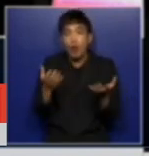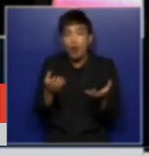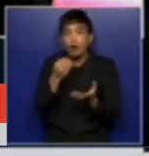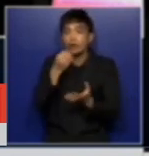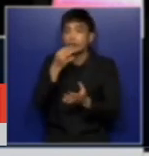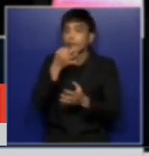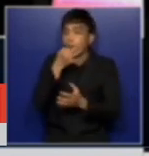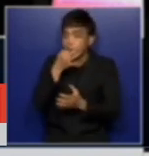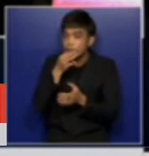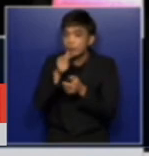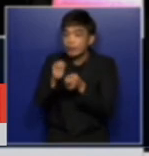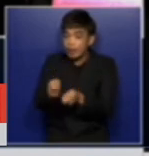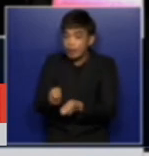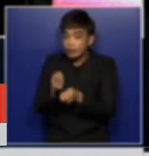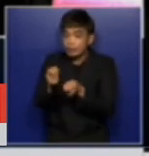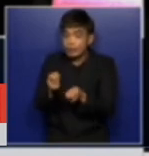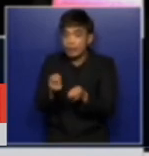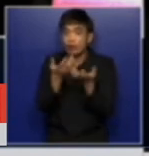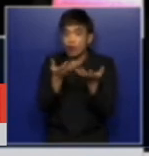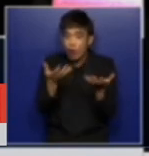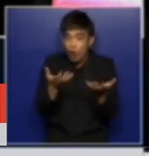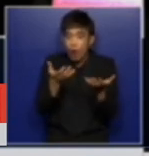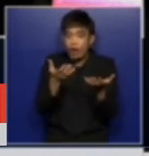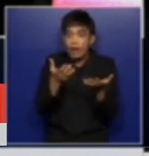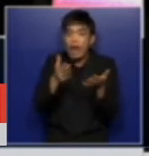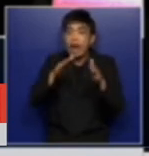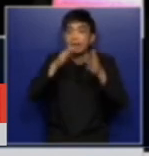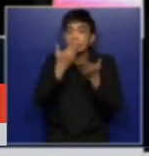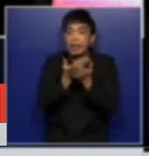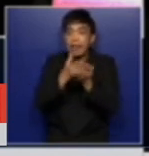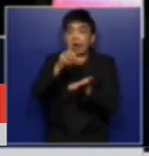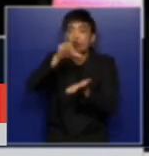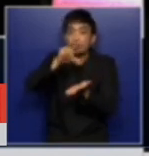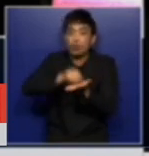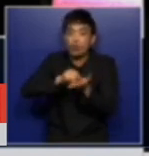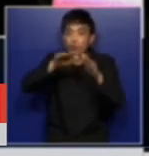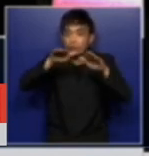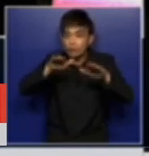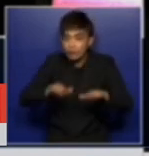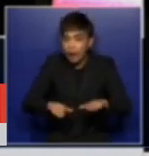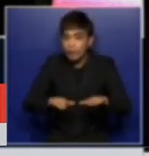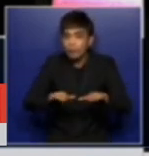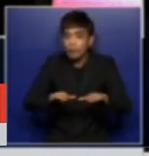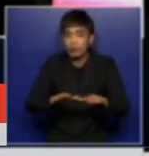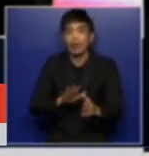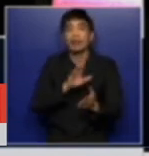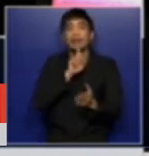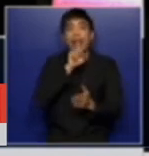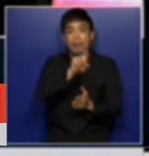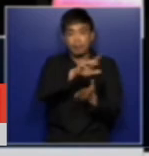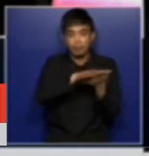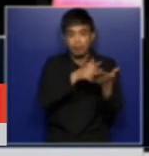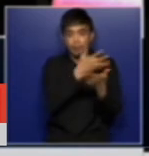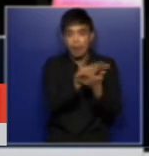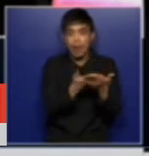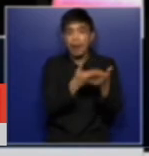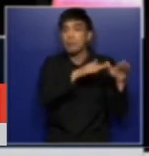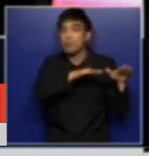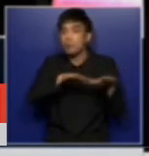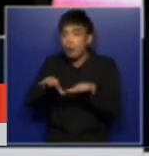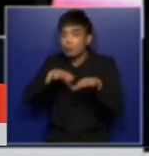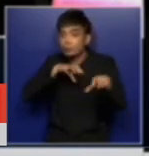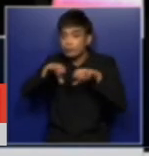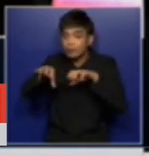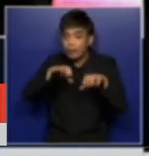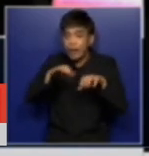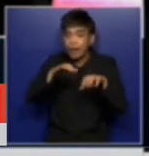ต่ำนั้นมีแล้วหรือยังนะมีงบประมาณสำหรับการพัฒนาผลผลิตต่อหน่วย